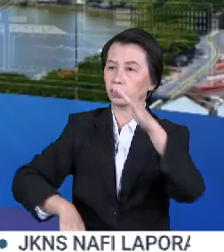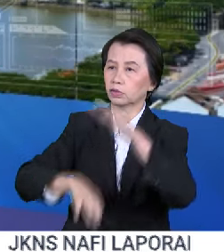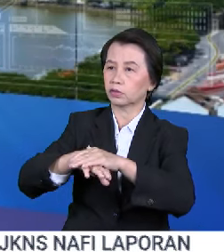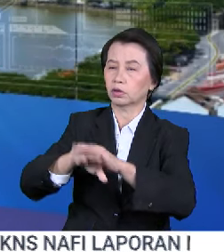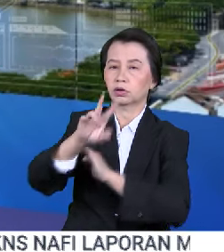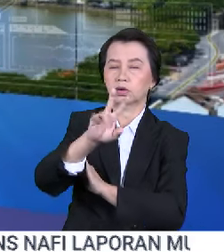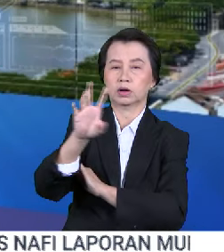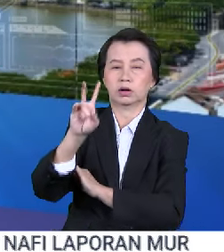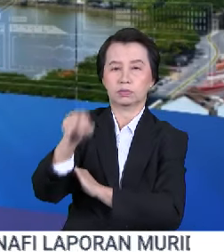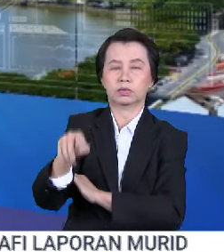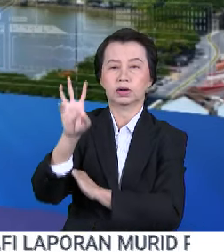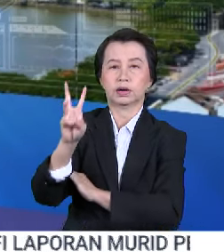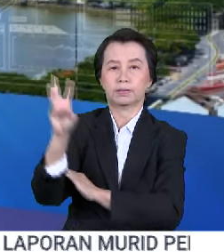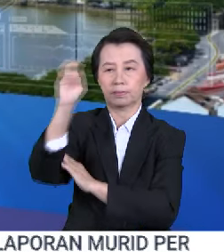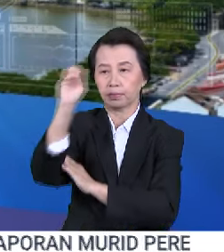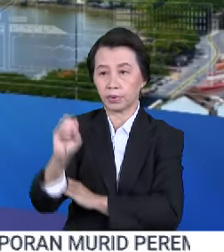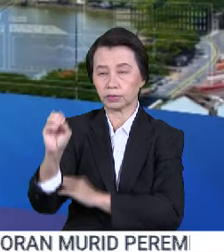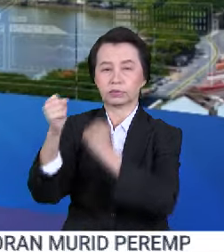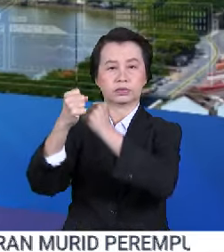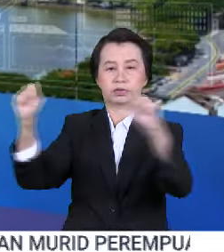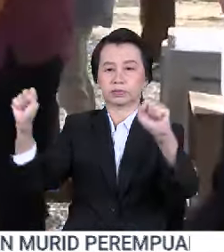perpuluhan 600 siap